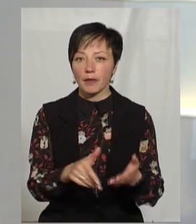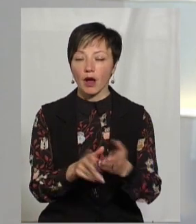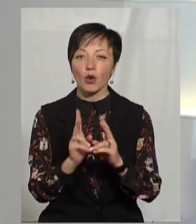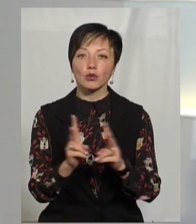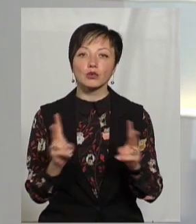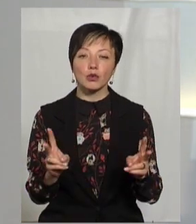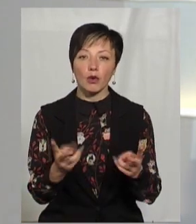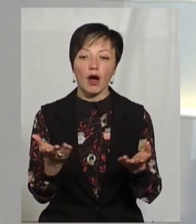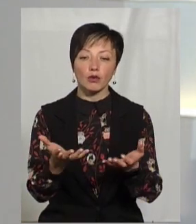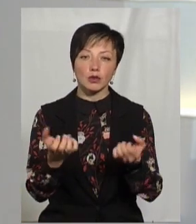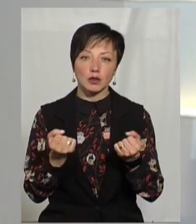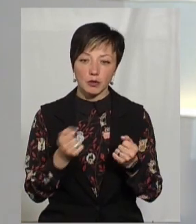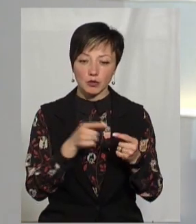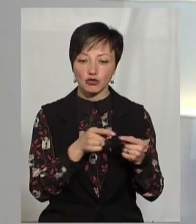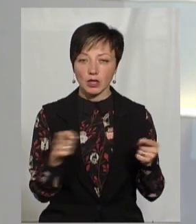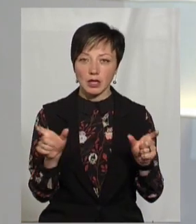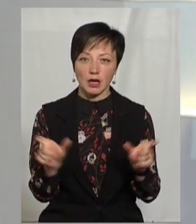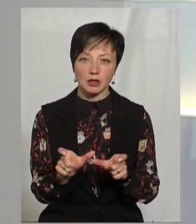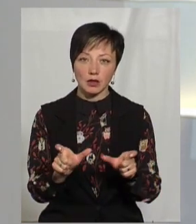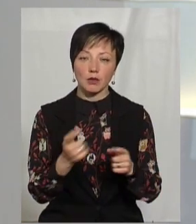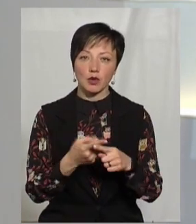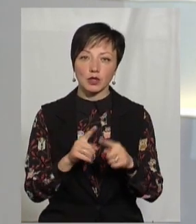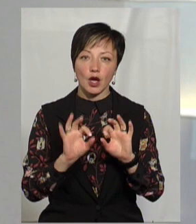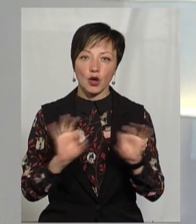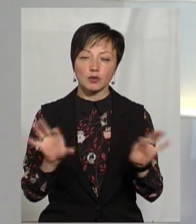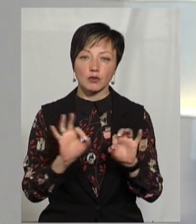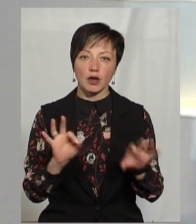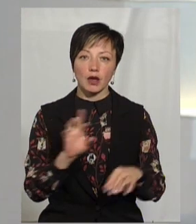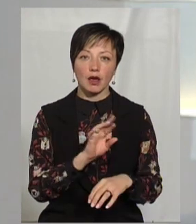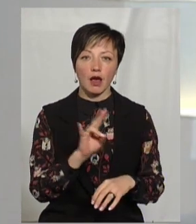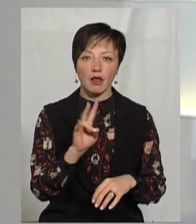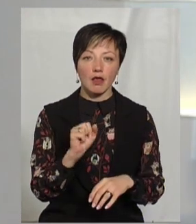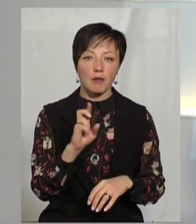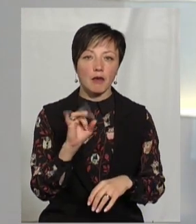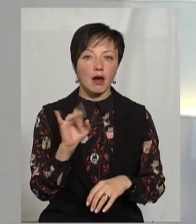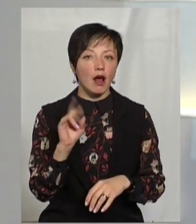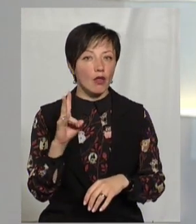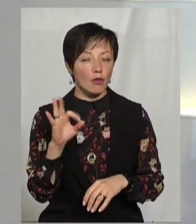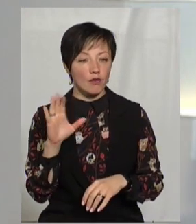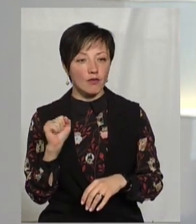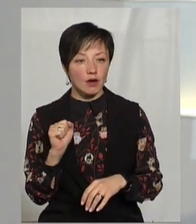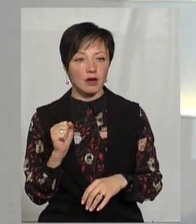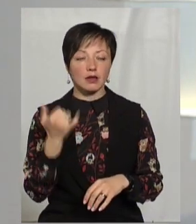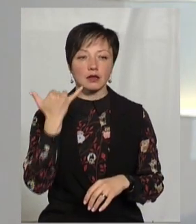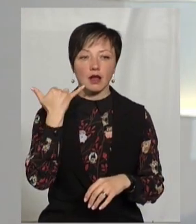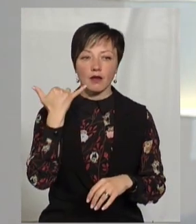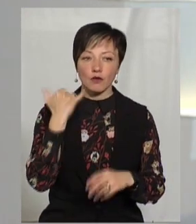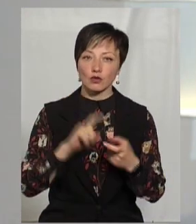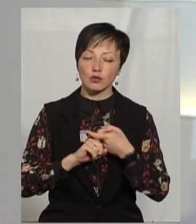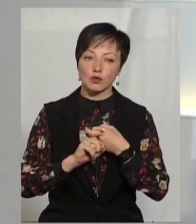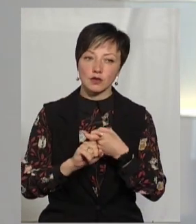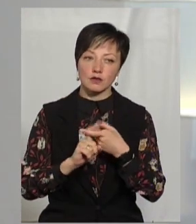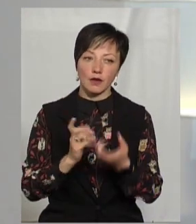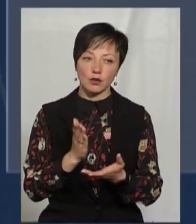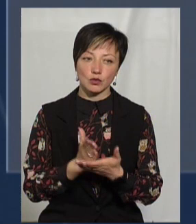допомогу отримують під час карантину? Про це нам розповість Яна Баранова. Вона у нас на телефонному